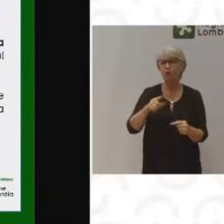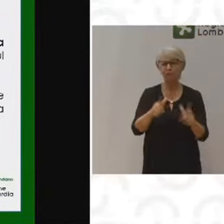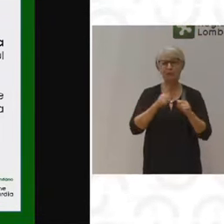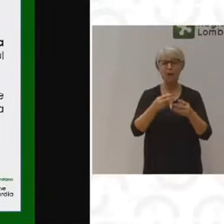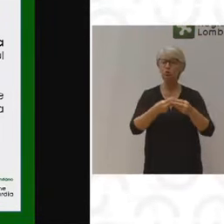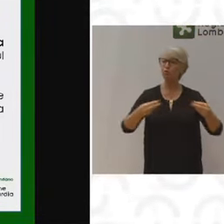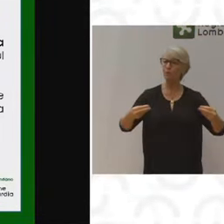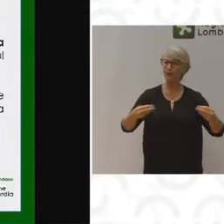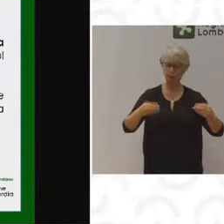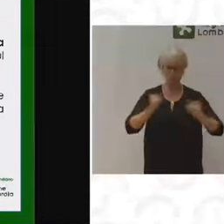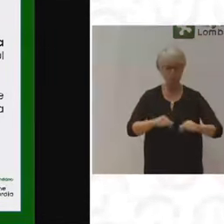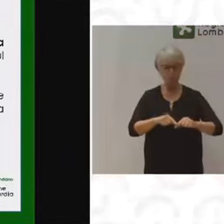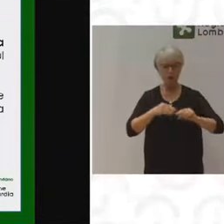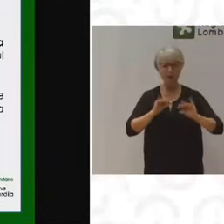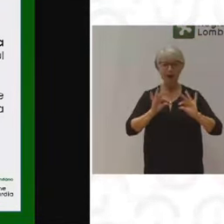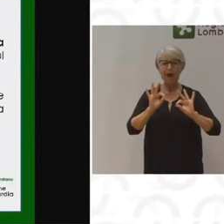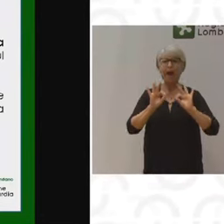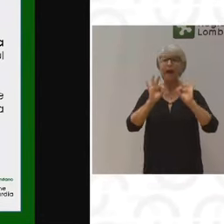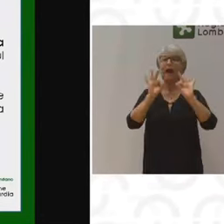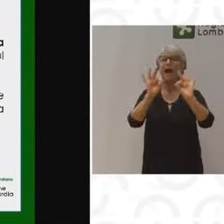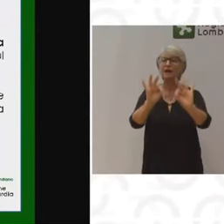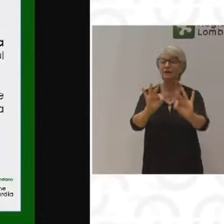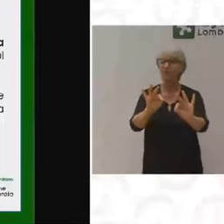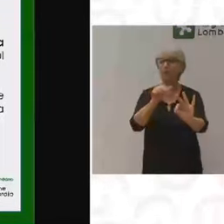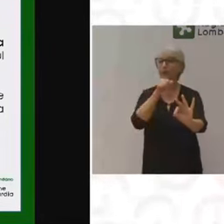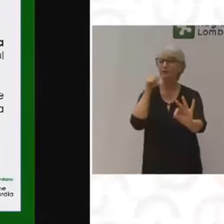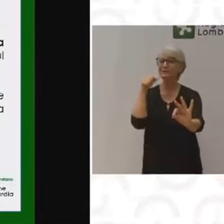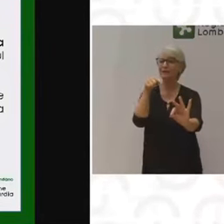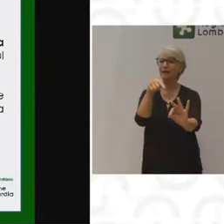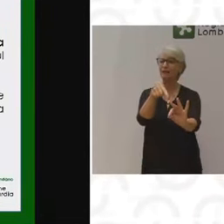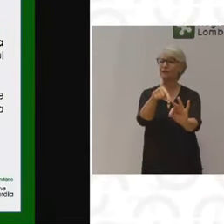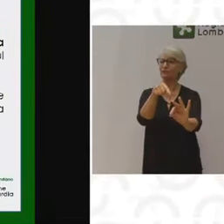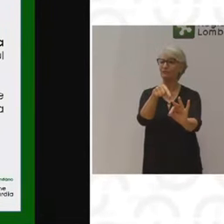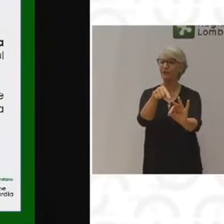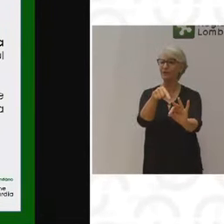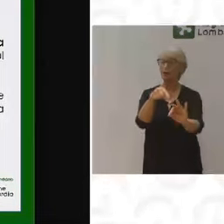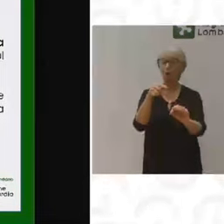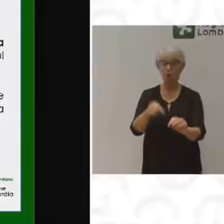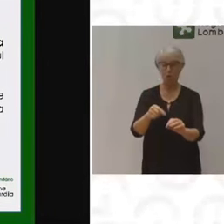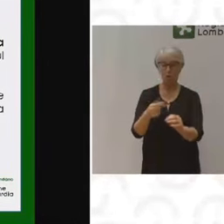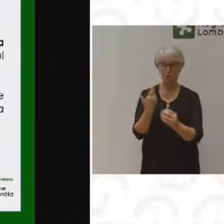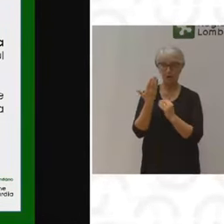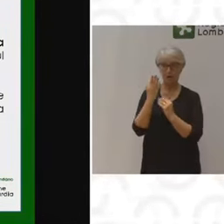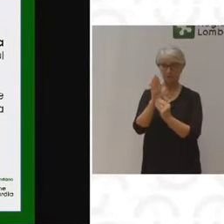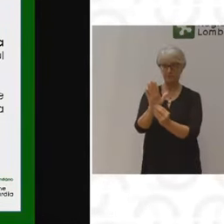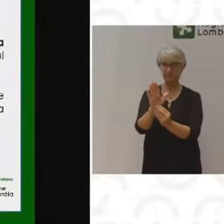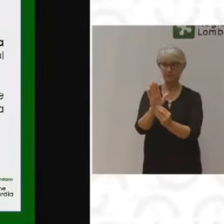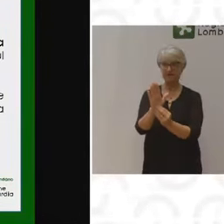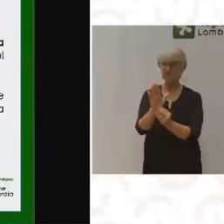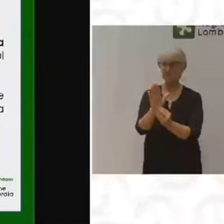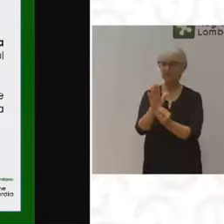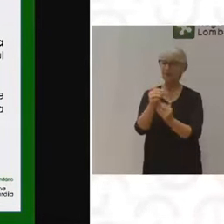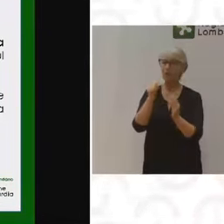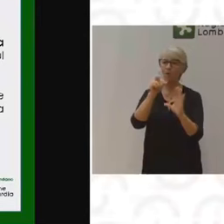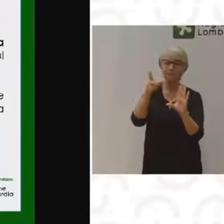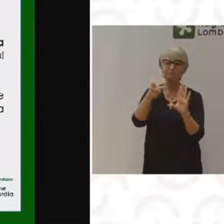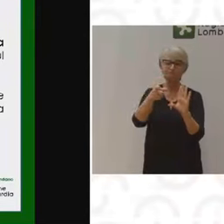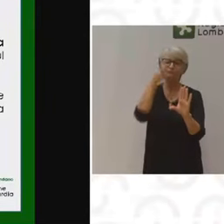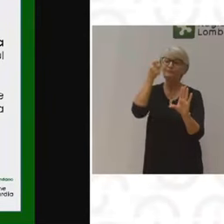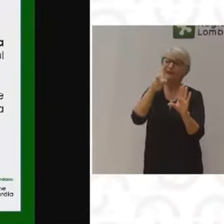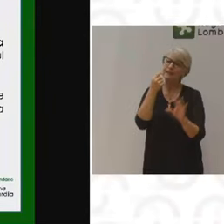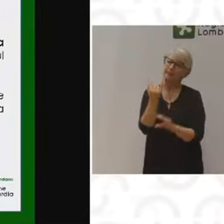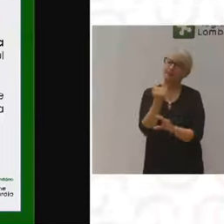per poterci arrivare quando è necessario. Presentiamo adesso un estratto di ogni video